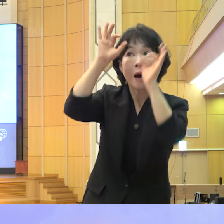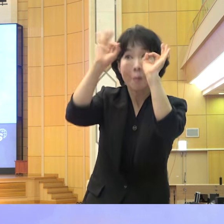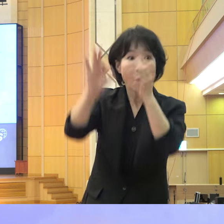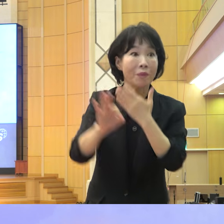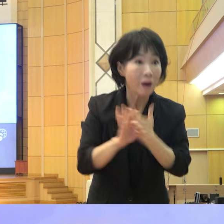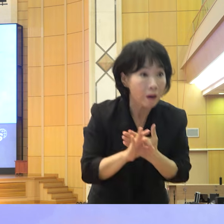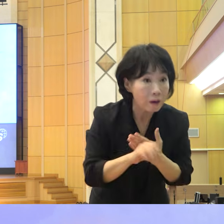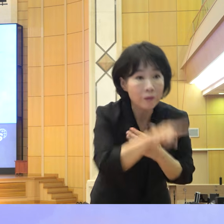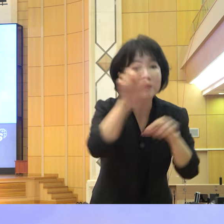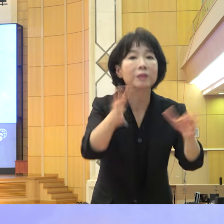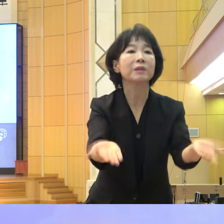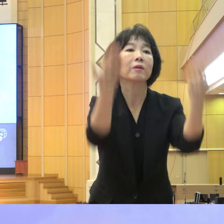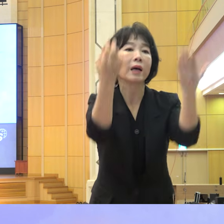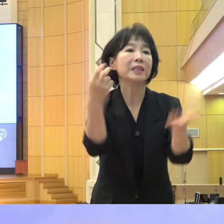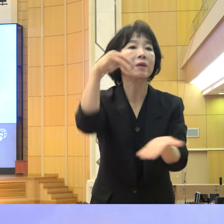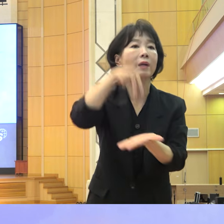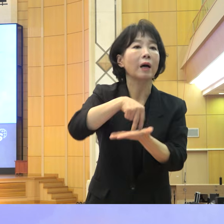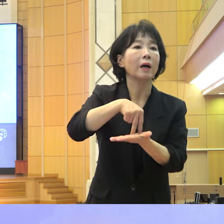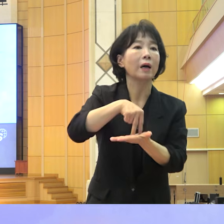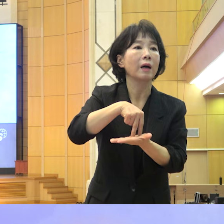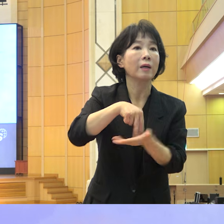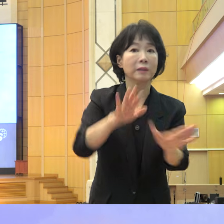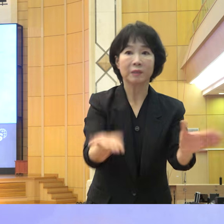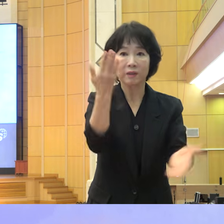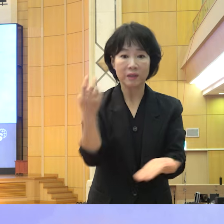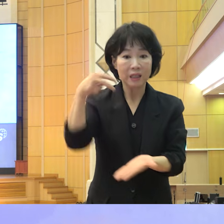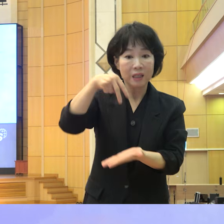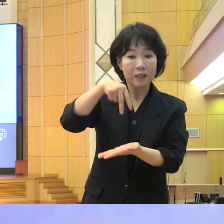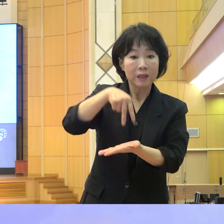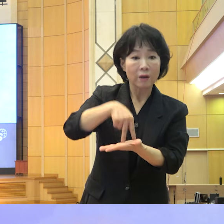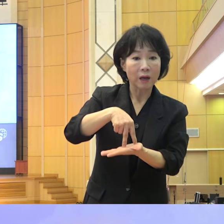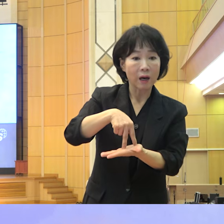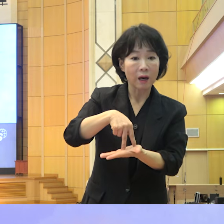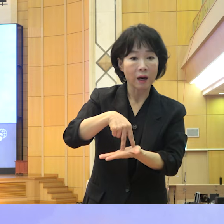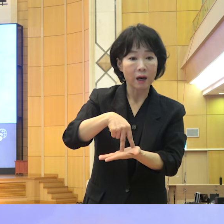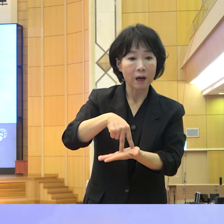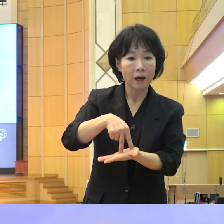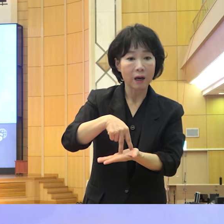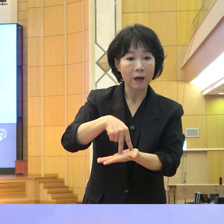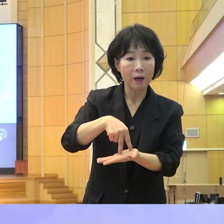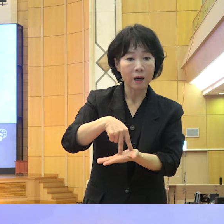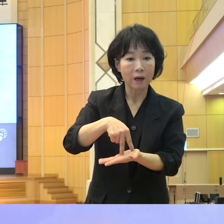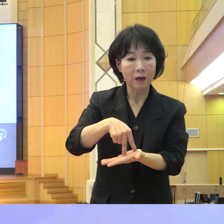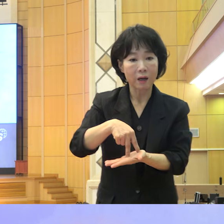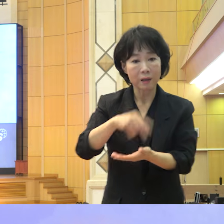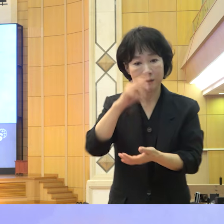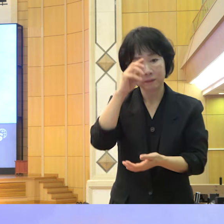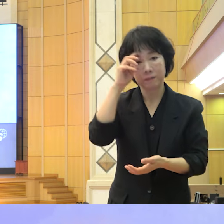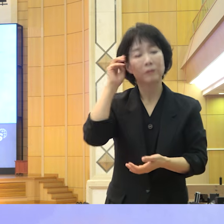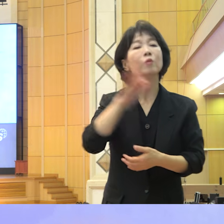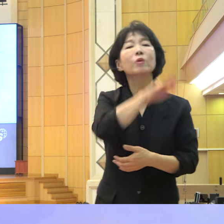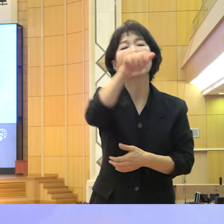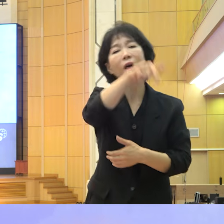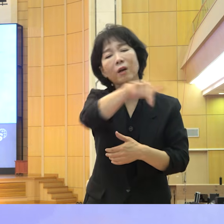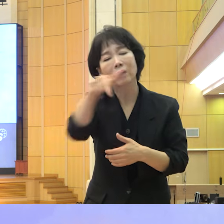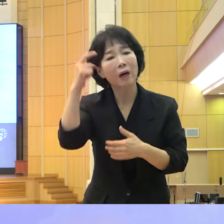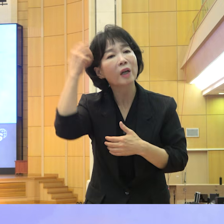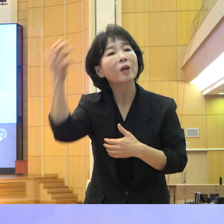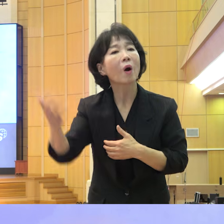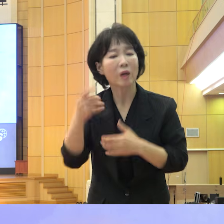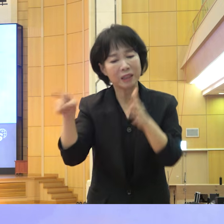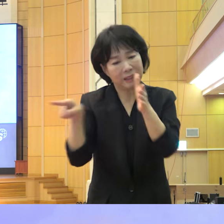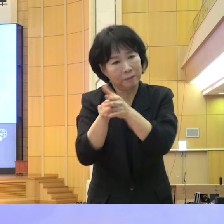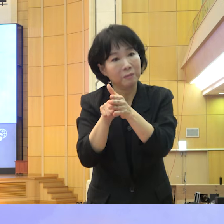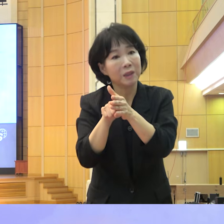보거든. 일어나, 이 말은 뭐 자리에서 일어나라는 게 아니라 우리가 신앙적으로 일어나라는